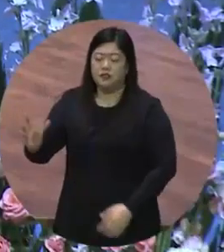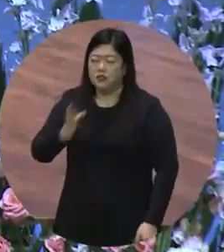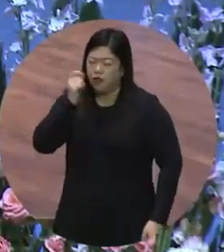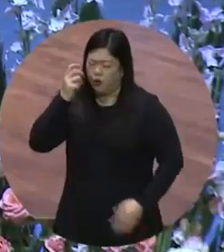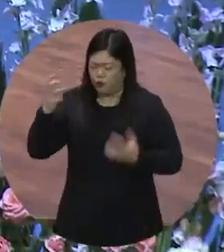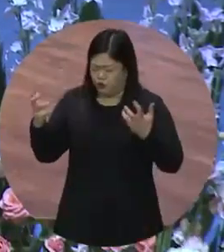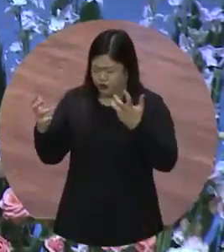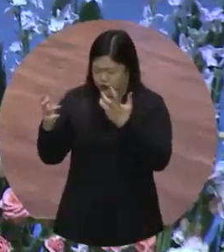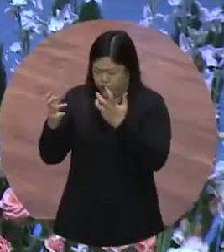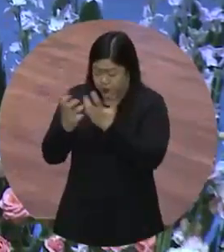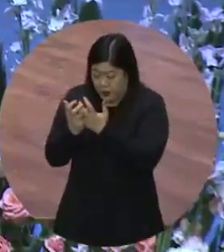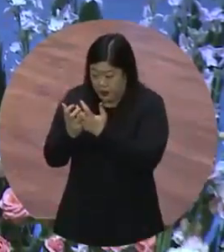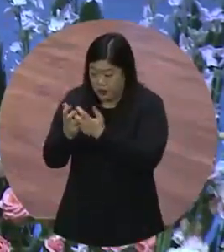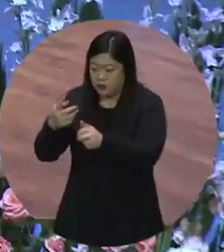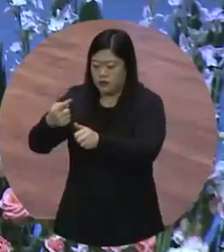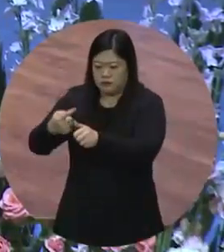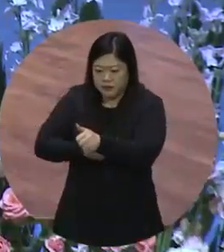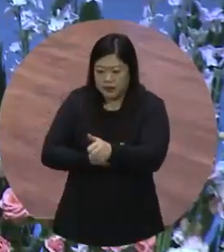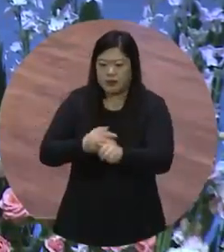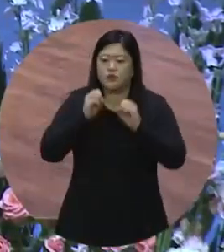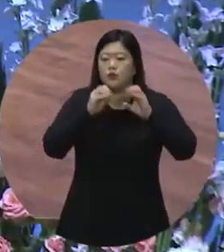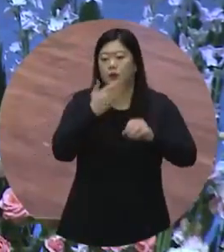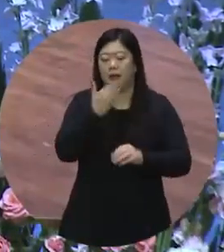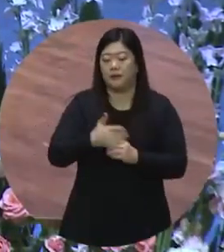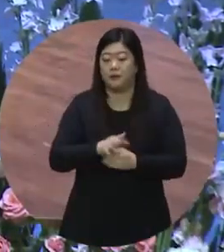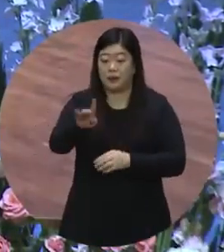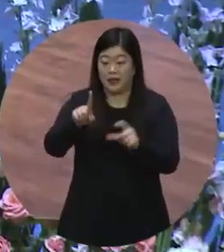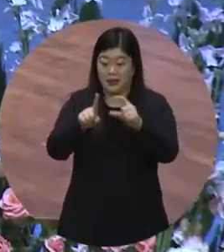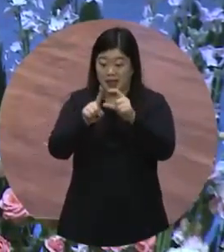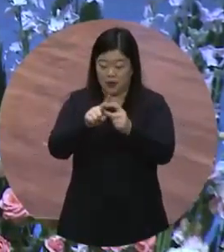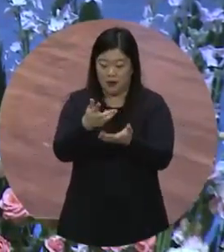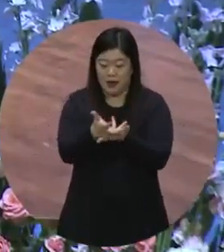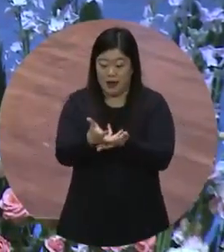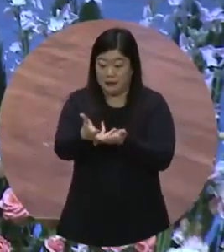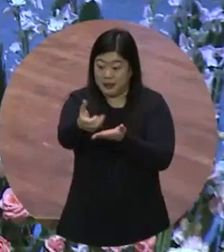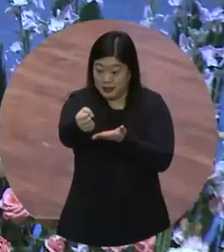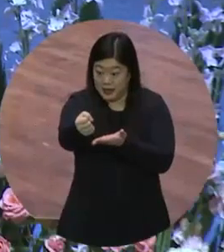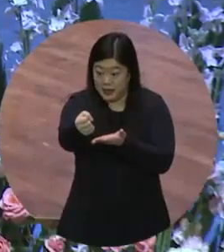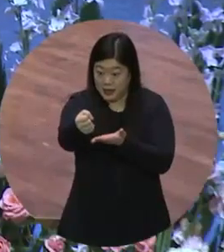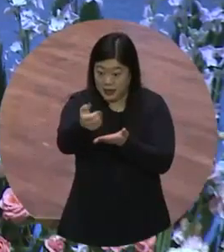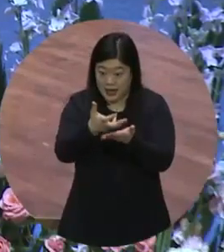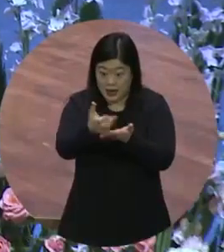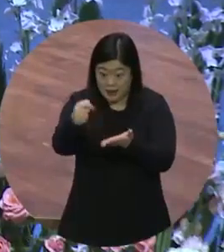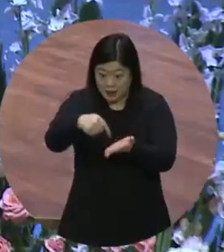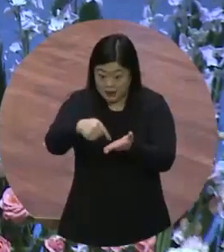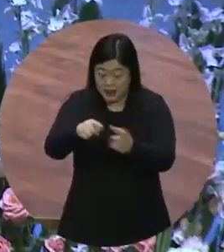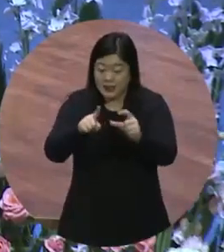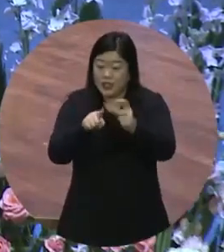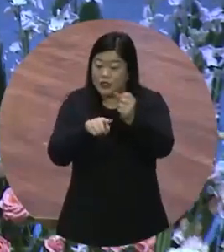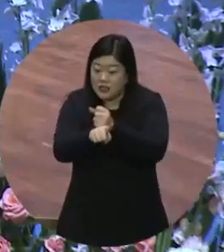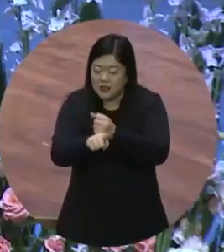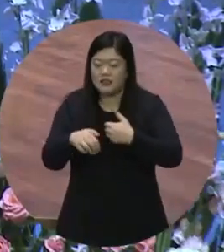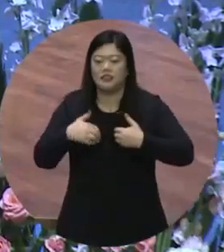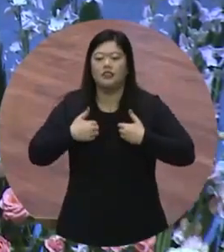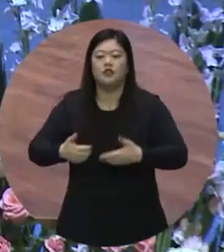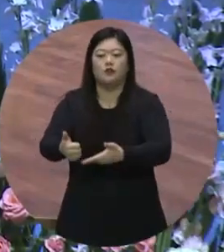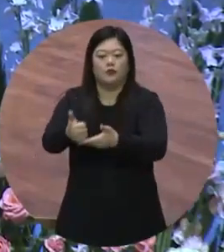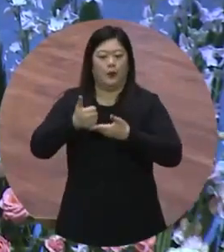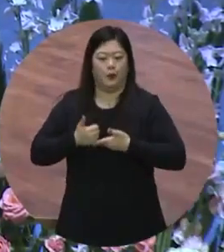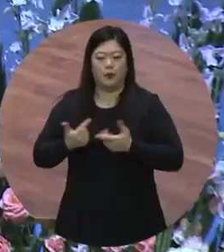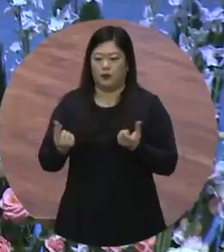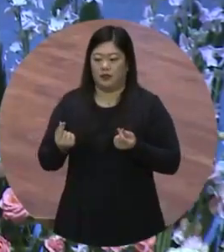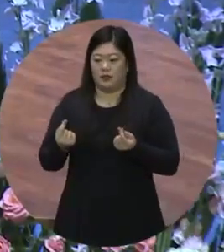그래서 여기서 받으라 그랬어요. 받으라 이 말은 헬라모라 라베테라. 라베테는 뭐 영접하라 그런